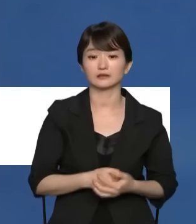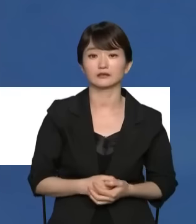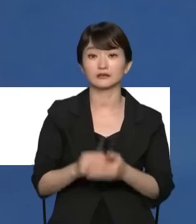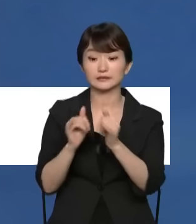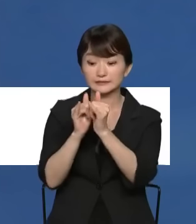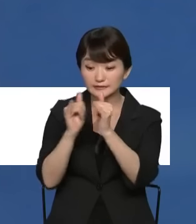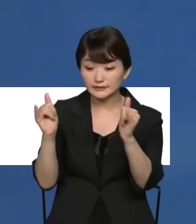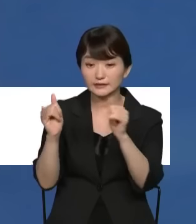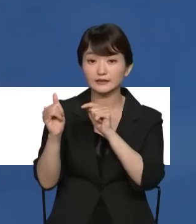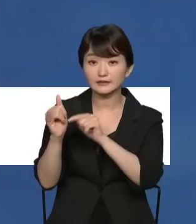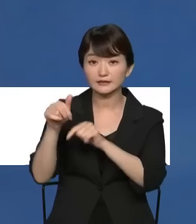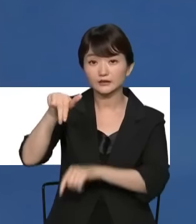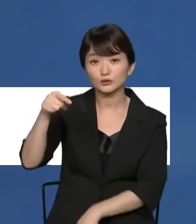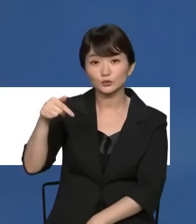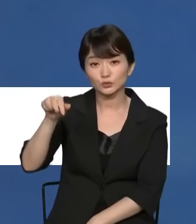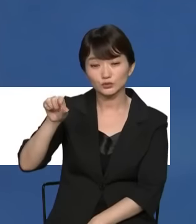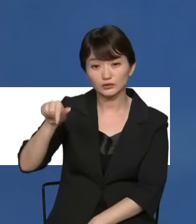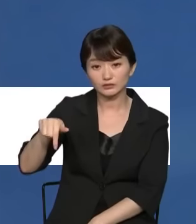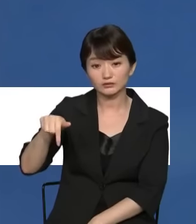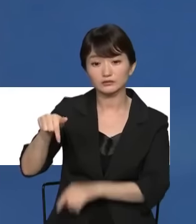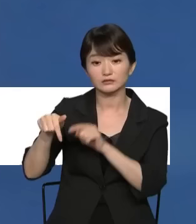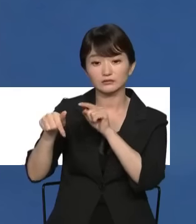사람, 인간 조정석으로